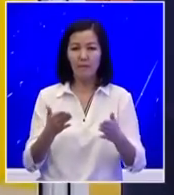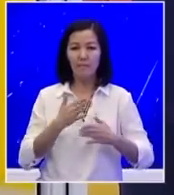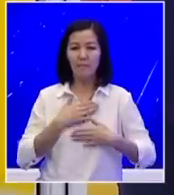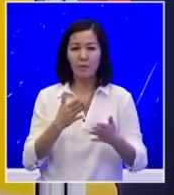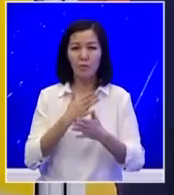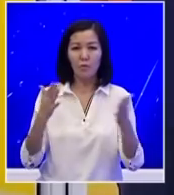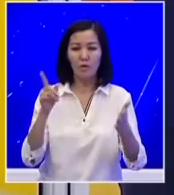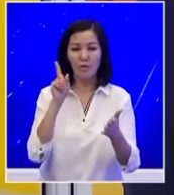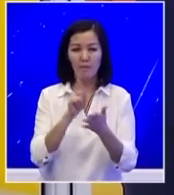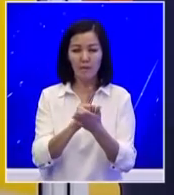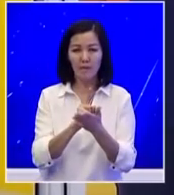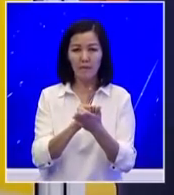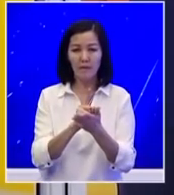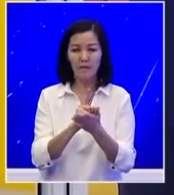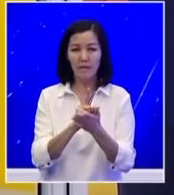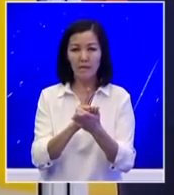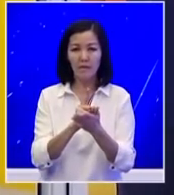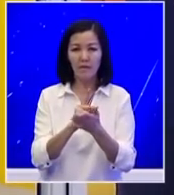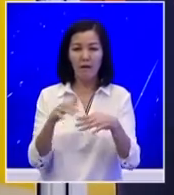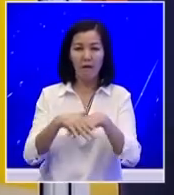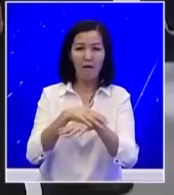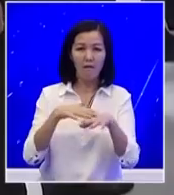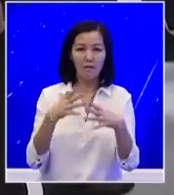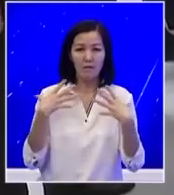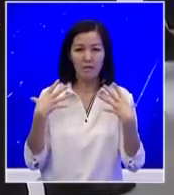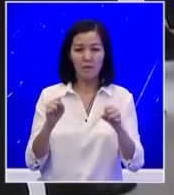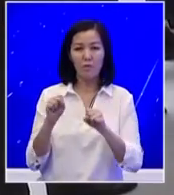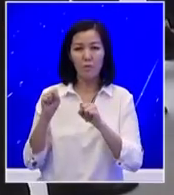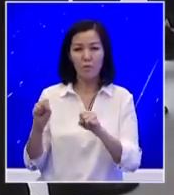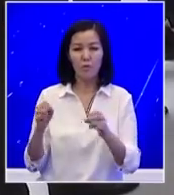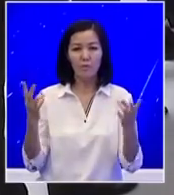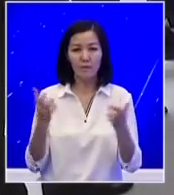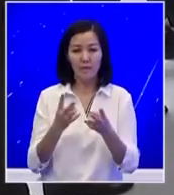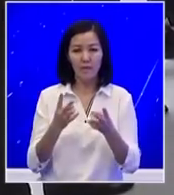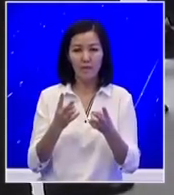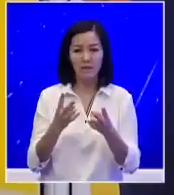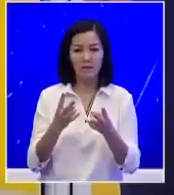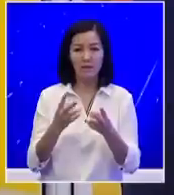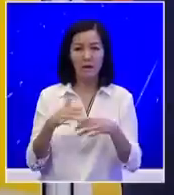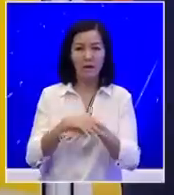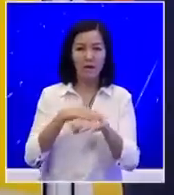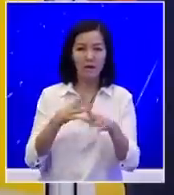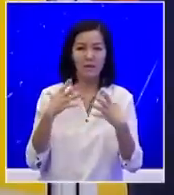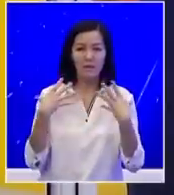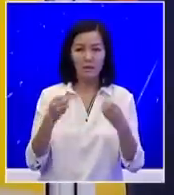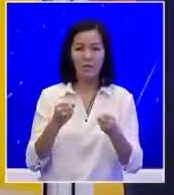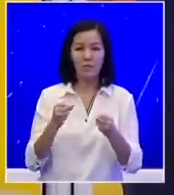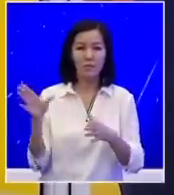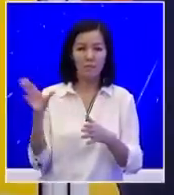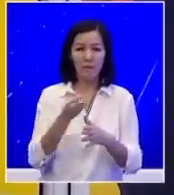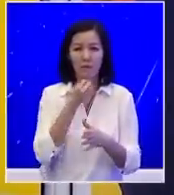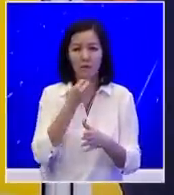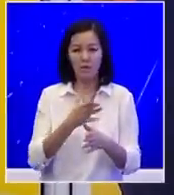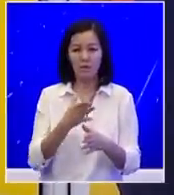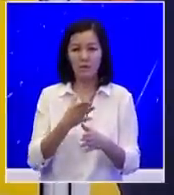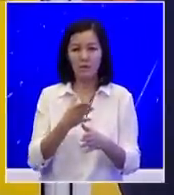тұрған басты міндетіміз халықтың денсаулығы. Халықтың денсаулығы болатын болса, біз дағдарыстан аман